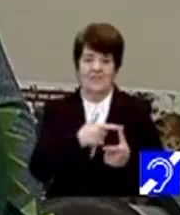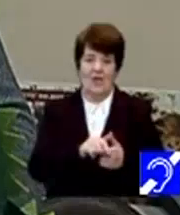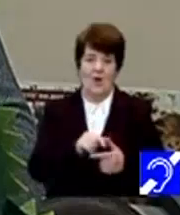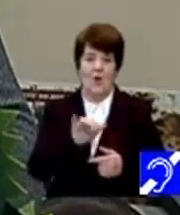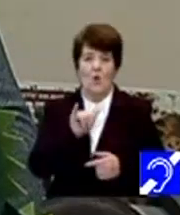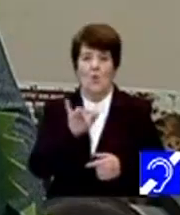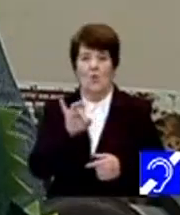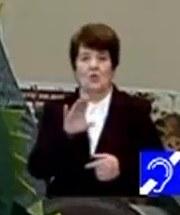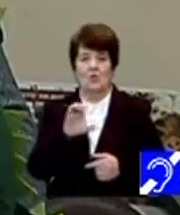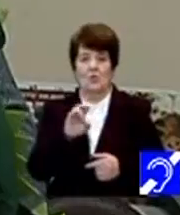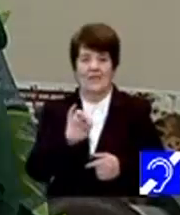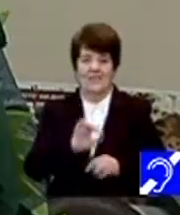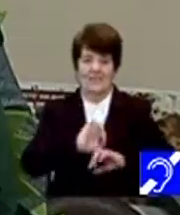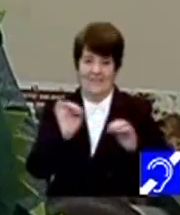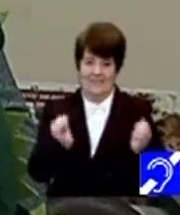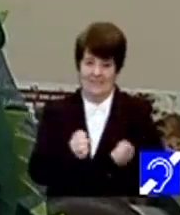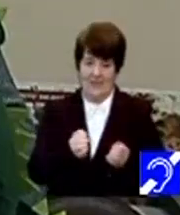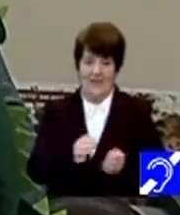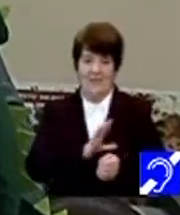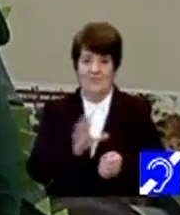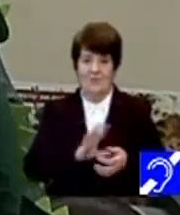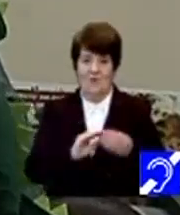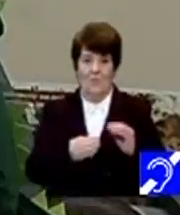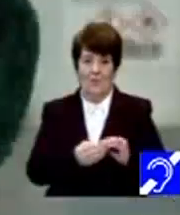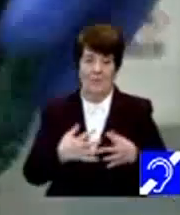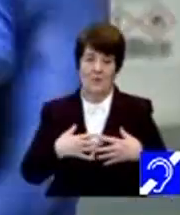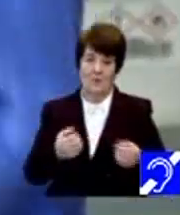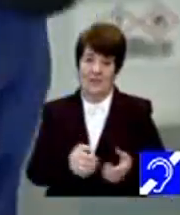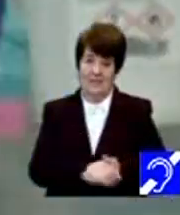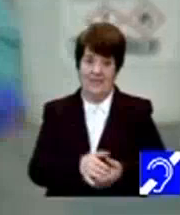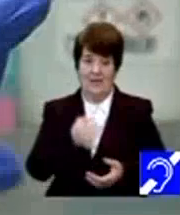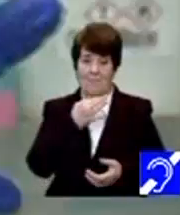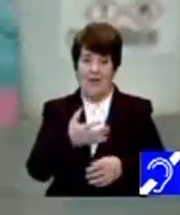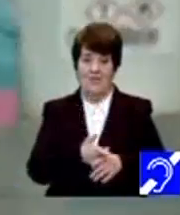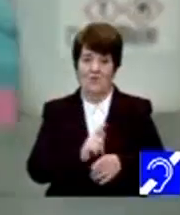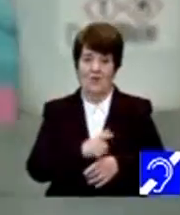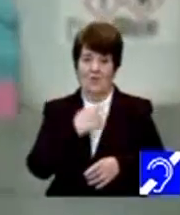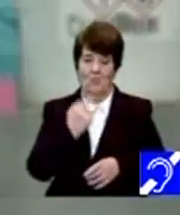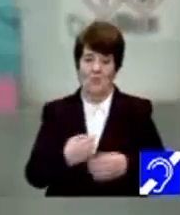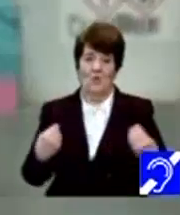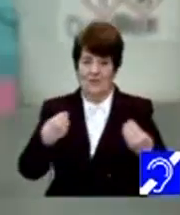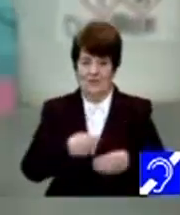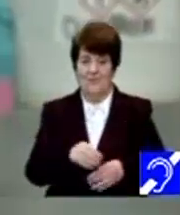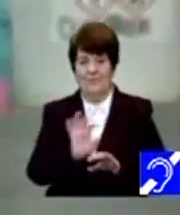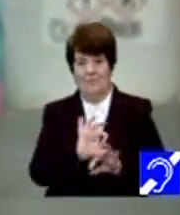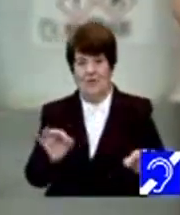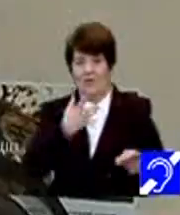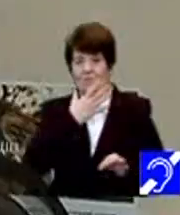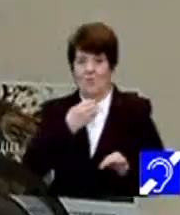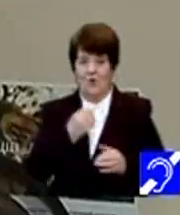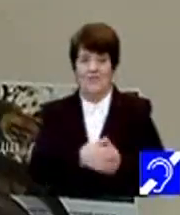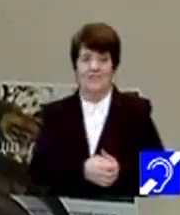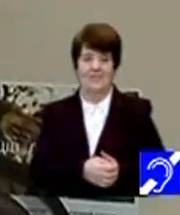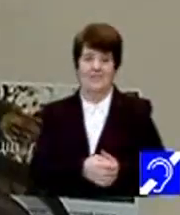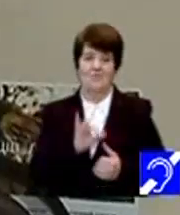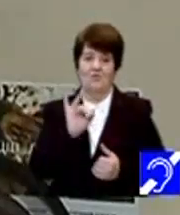perioada rece, întotdeauna îl îmbrac ca să nu are probleme cu sănătatea. Îmi place foarte mult să aibă o hainuță mai faină,